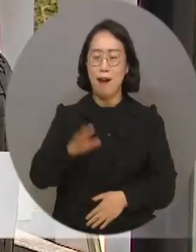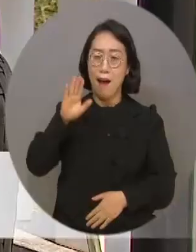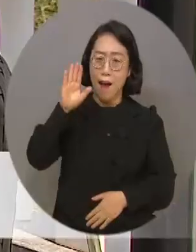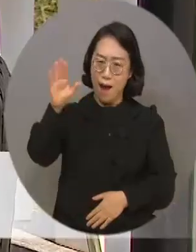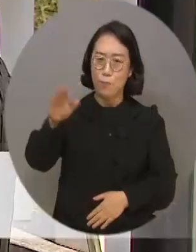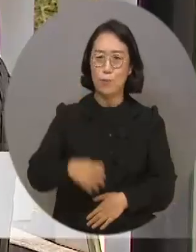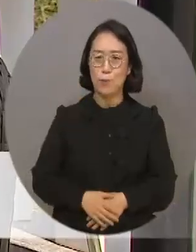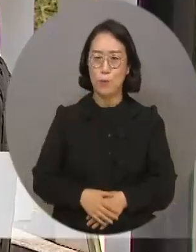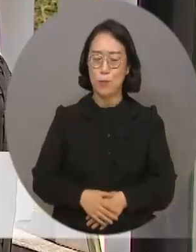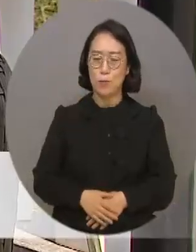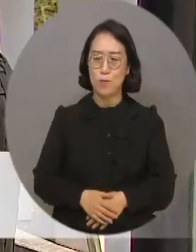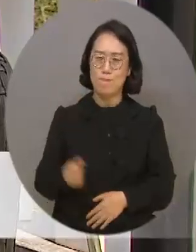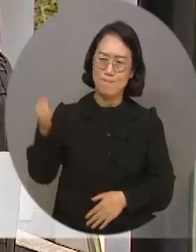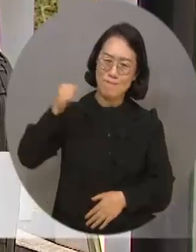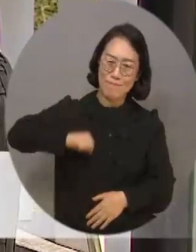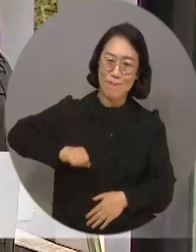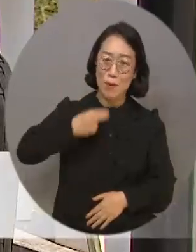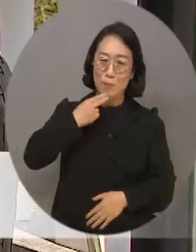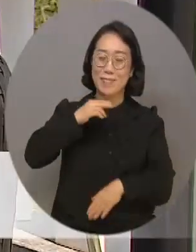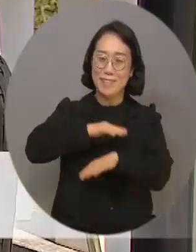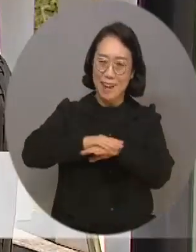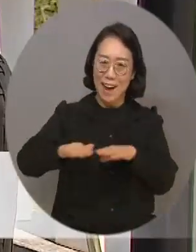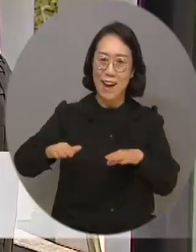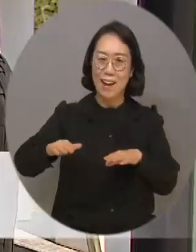그리고 앞으로 말썽 안 부리고 잘